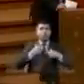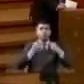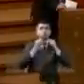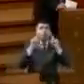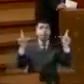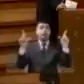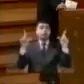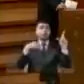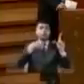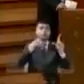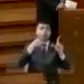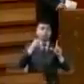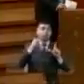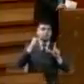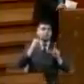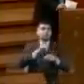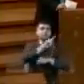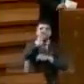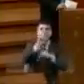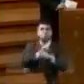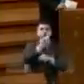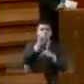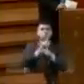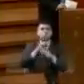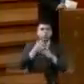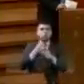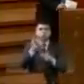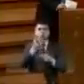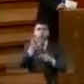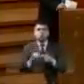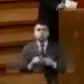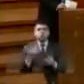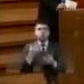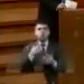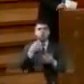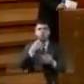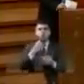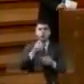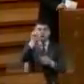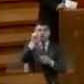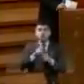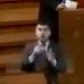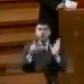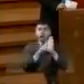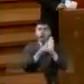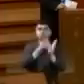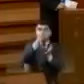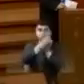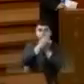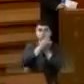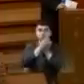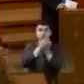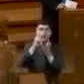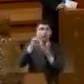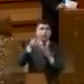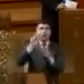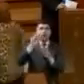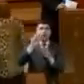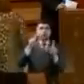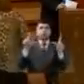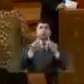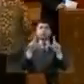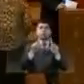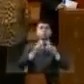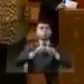المغاربه صباح مساء كيسالونا كيقولنا شنو درتوا. حق المغاربه في المعلومه مضمون، ولا يمكن